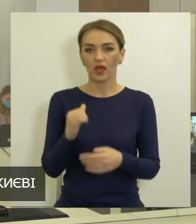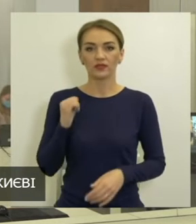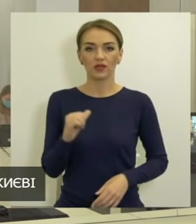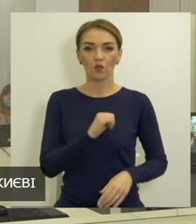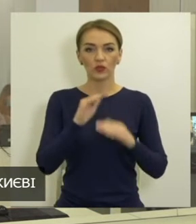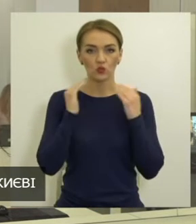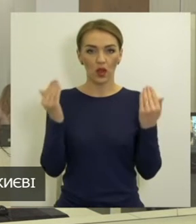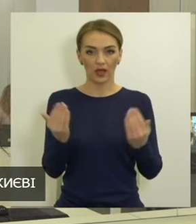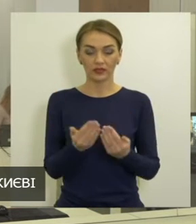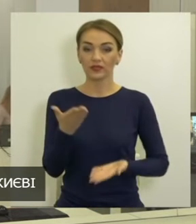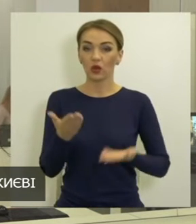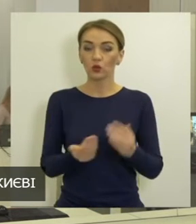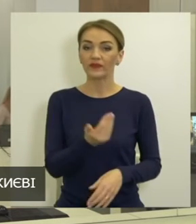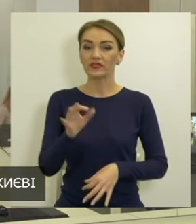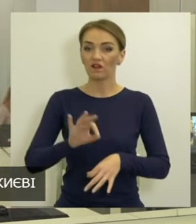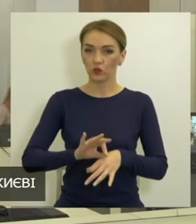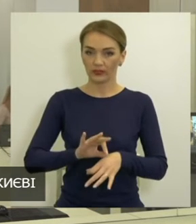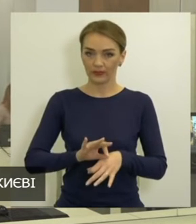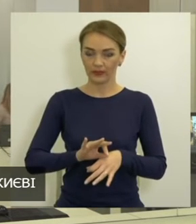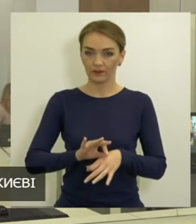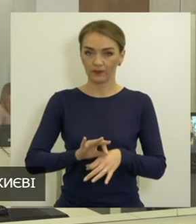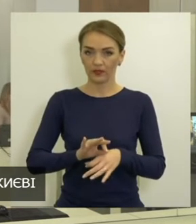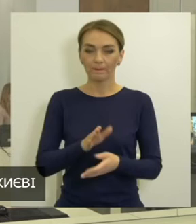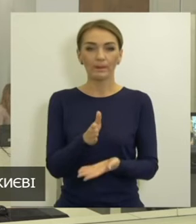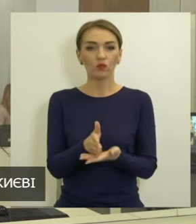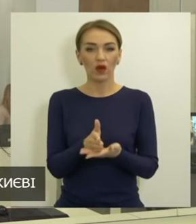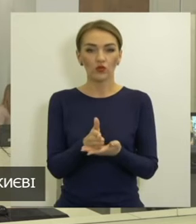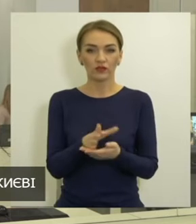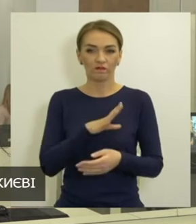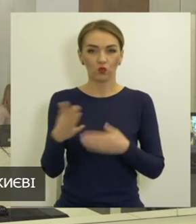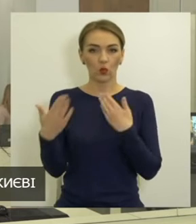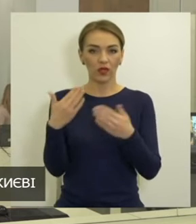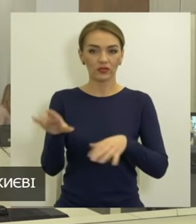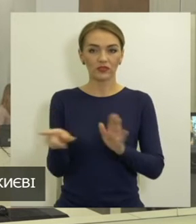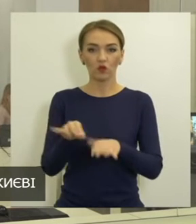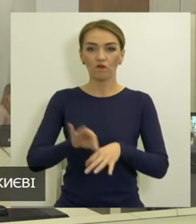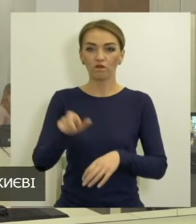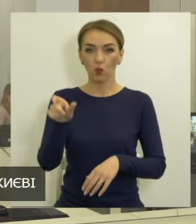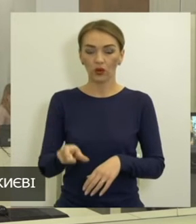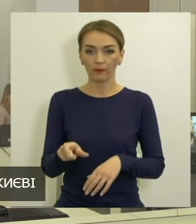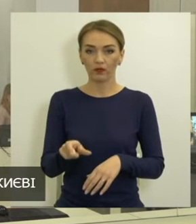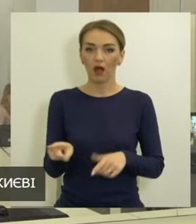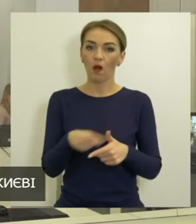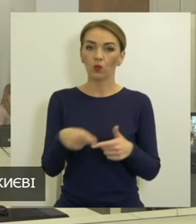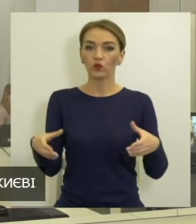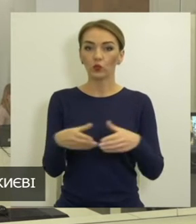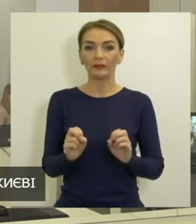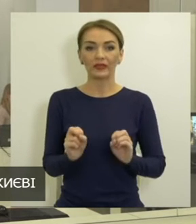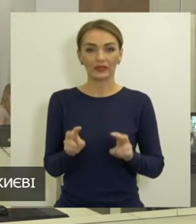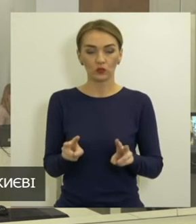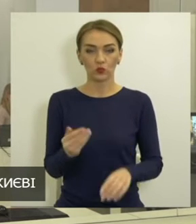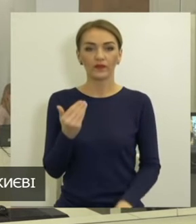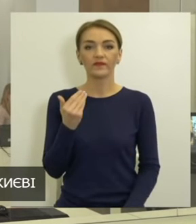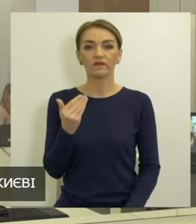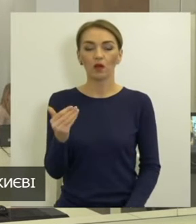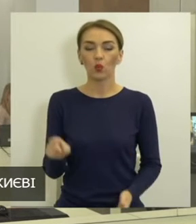самоізоляції. Якщо ви захворіли, перебуваючи в контакті з хворим, або в групі ризику,